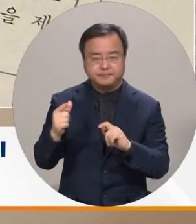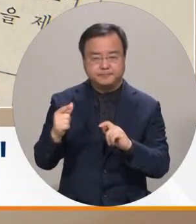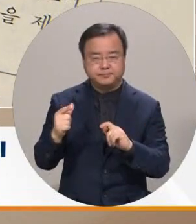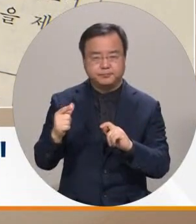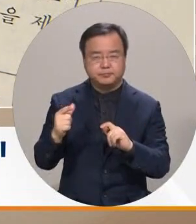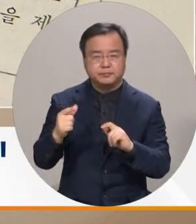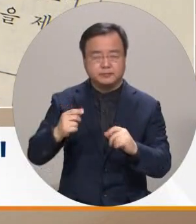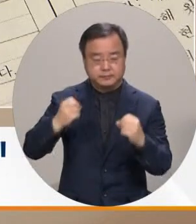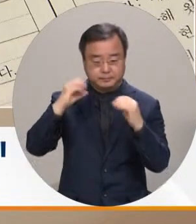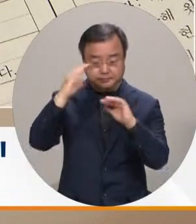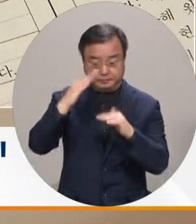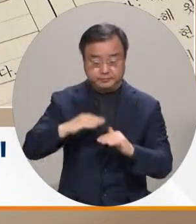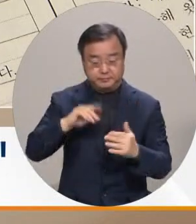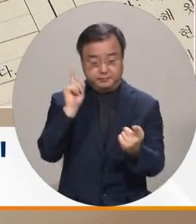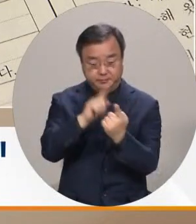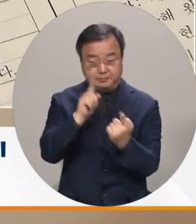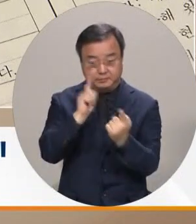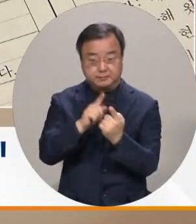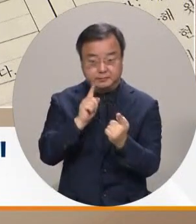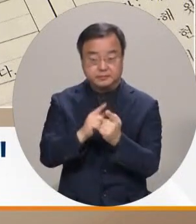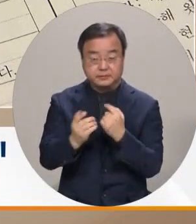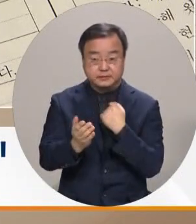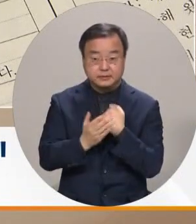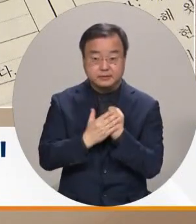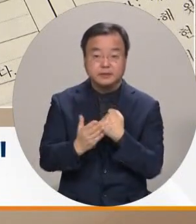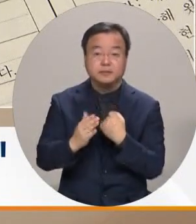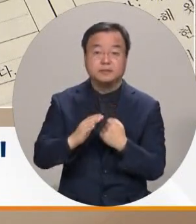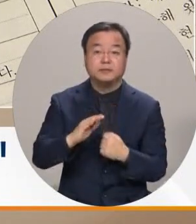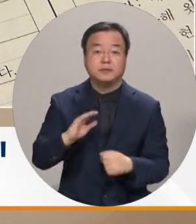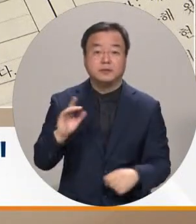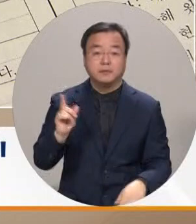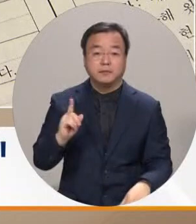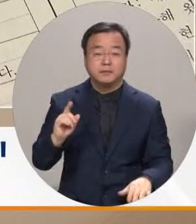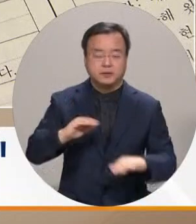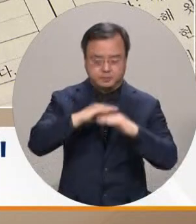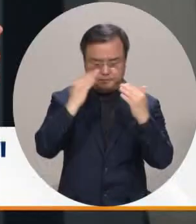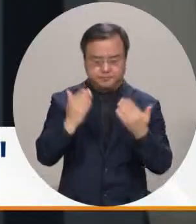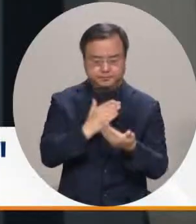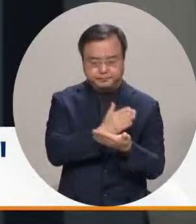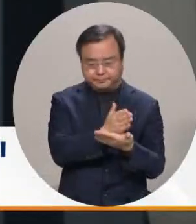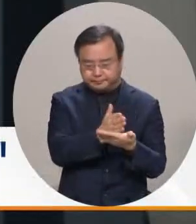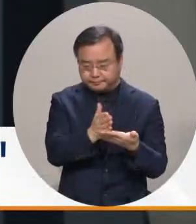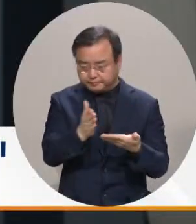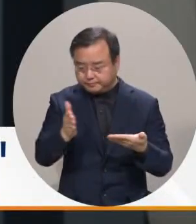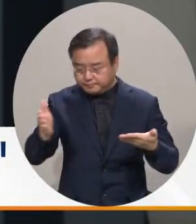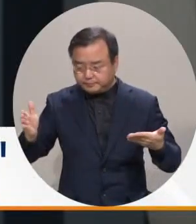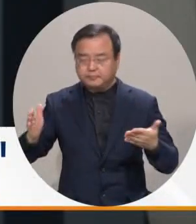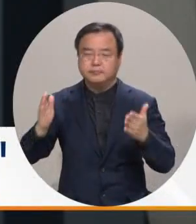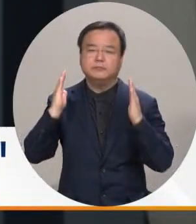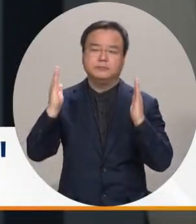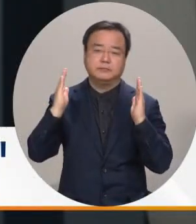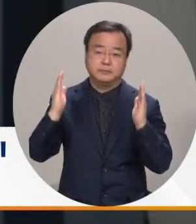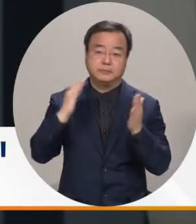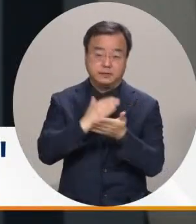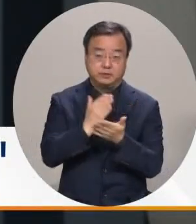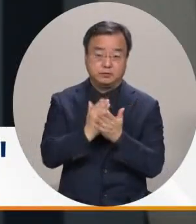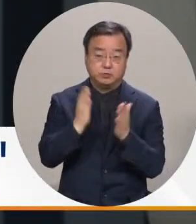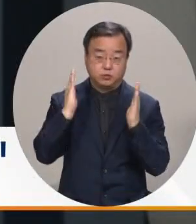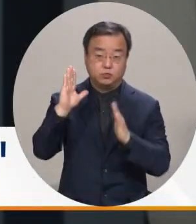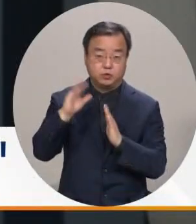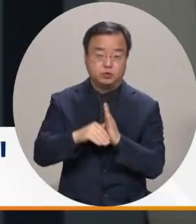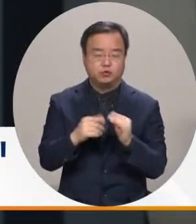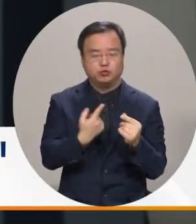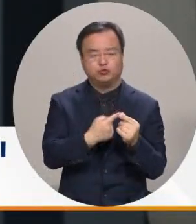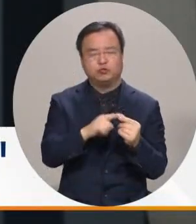거거든요 그래서 어떤 학생들이 선택하면 좋냐면요 전체적으로 내가 전 과목 공부를 계획했을 때 국어에